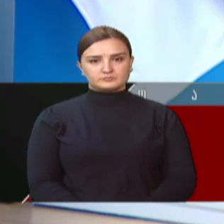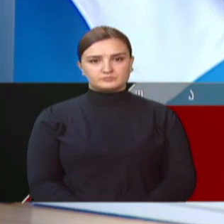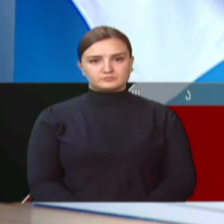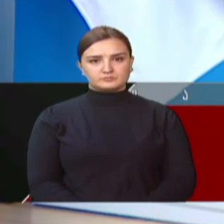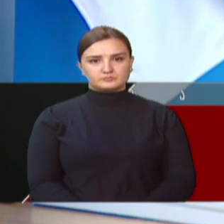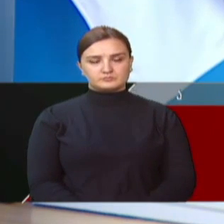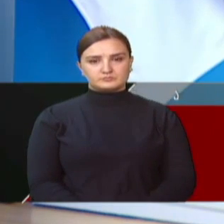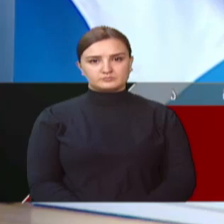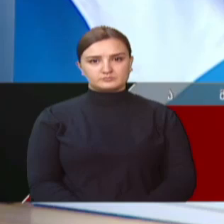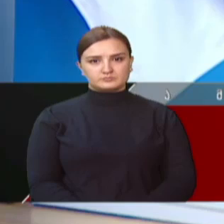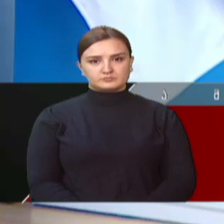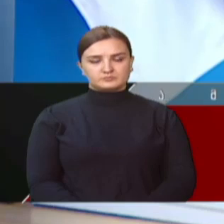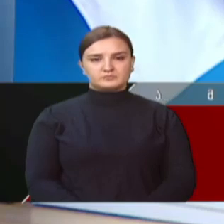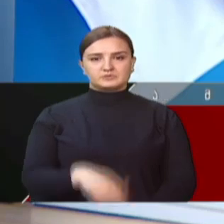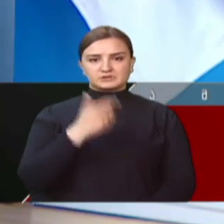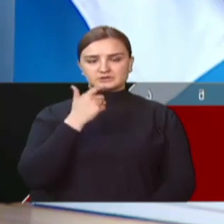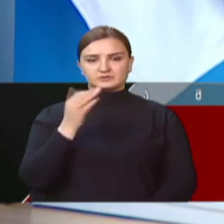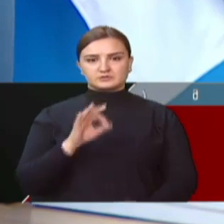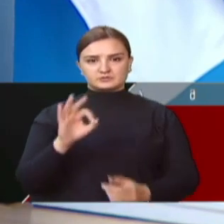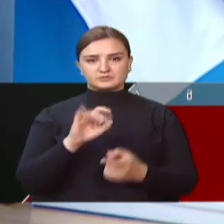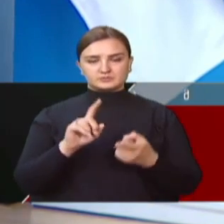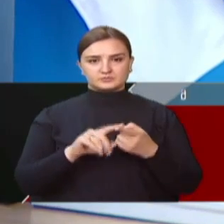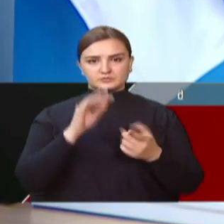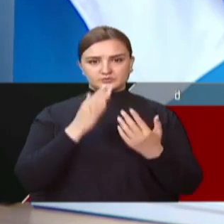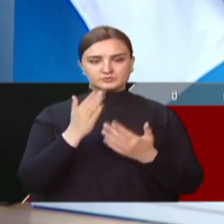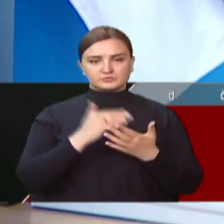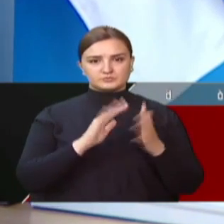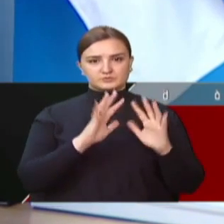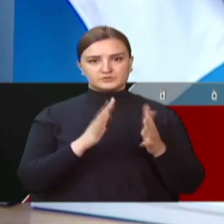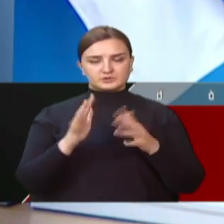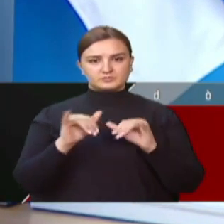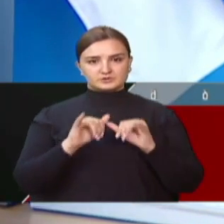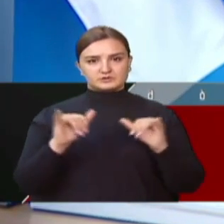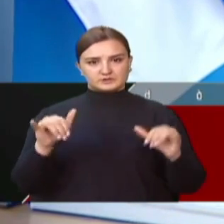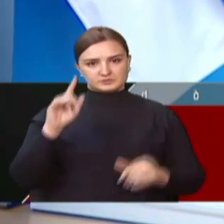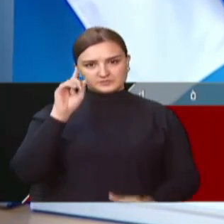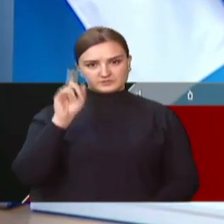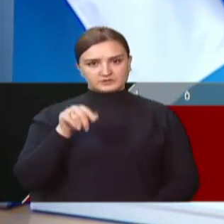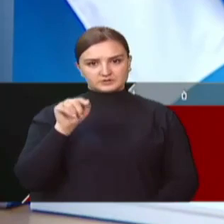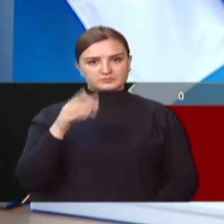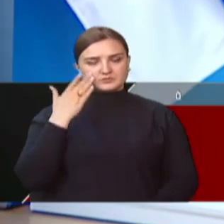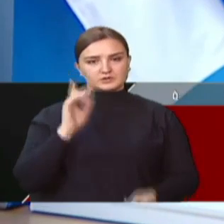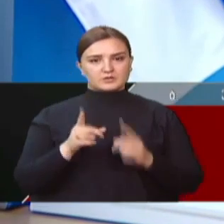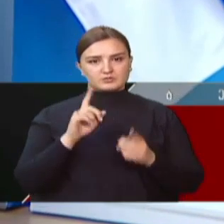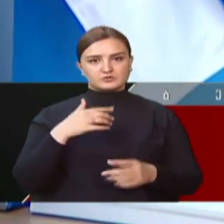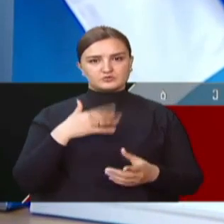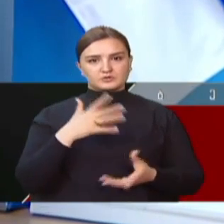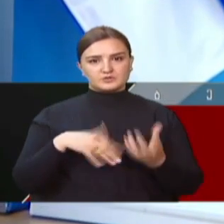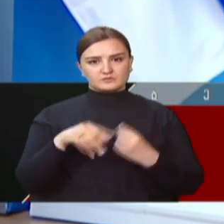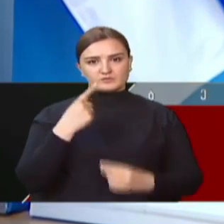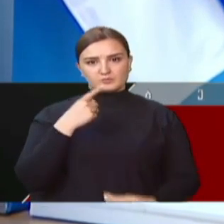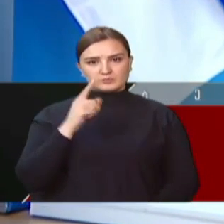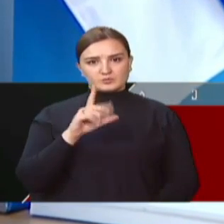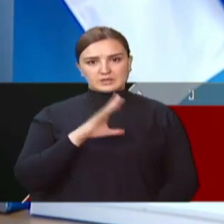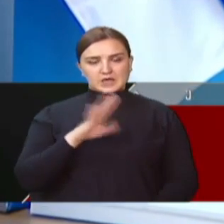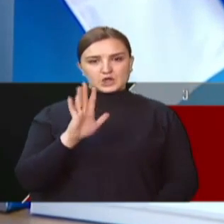და შემდგომშიც მოვლენების განვითარება ვიცით, მაშინ რეალურად ჩვენ ვამბობთ, რომ არ იყო